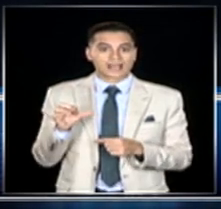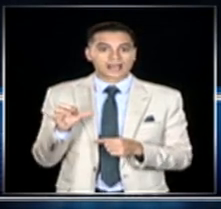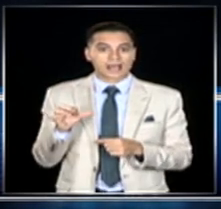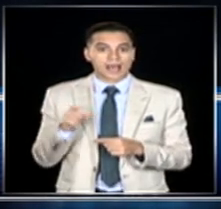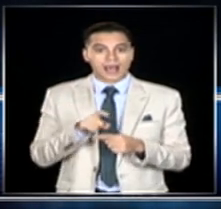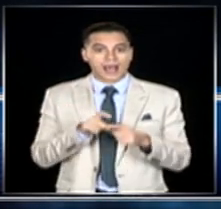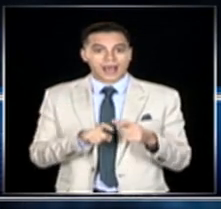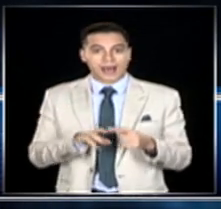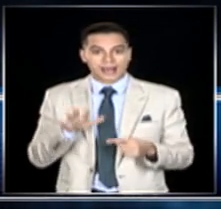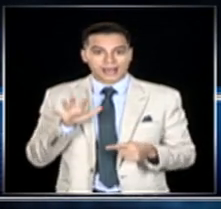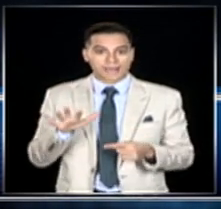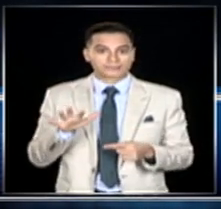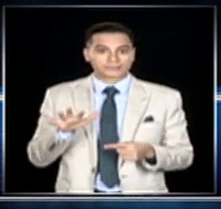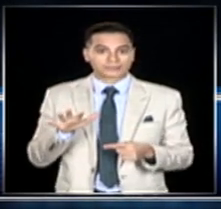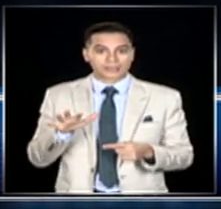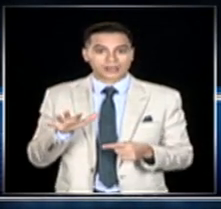على 5